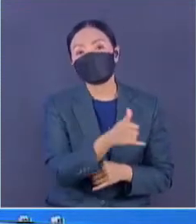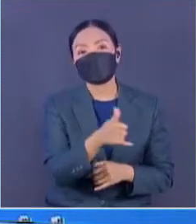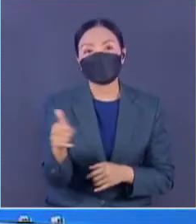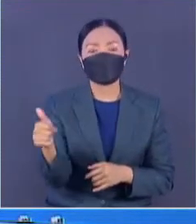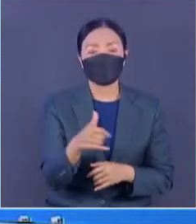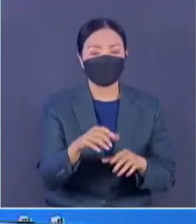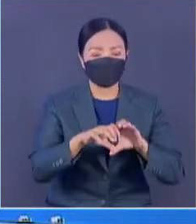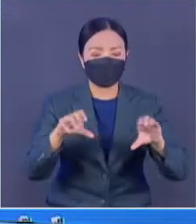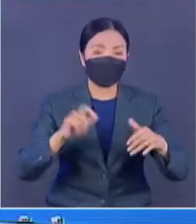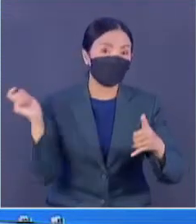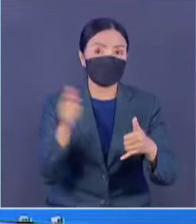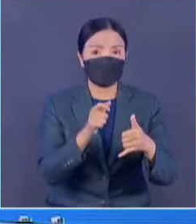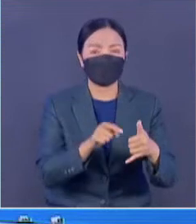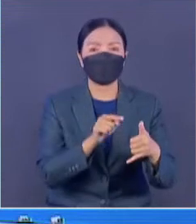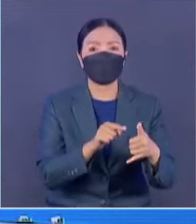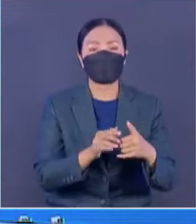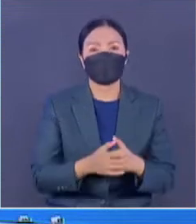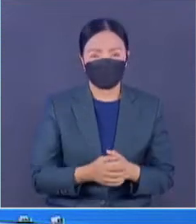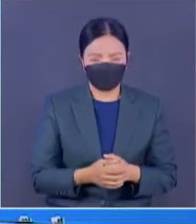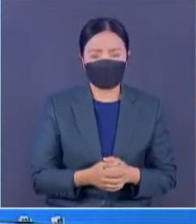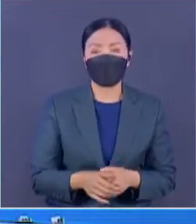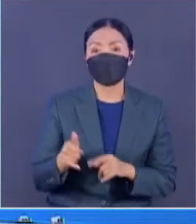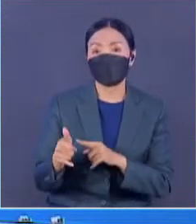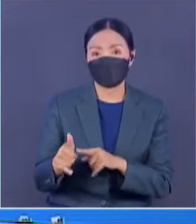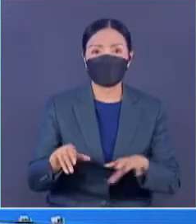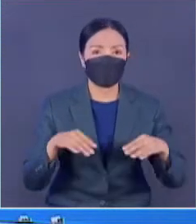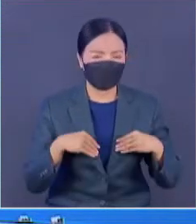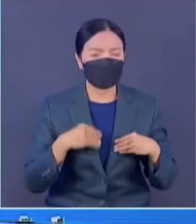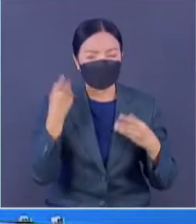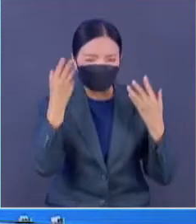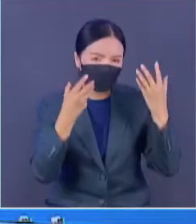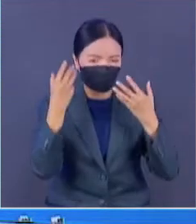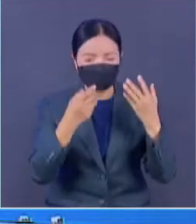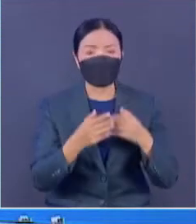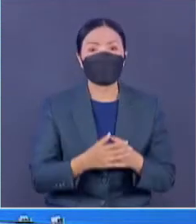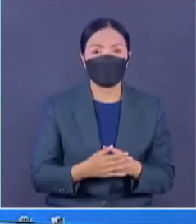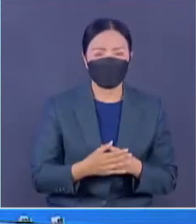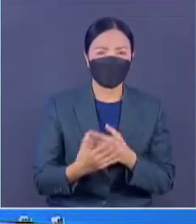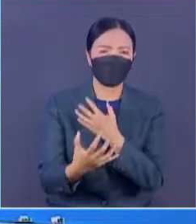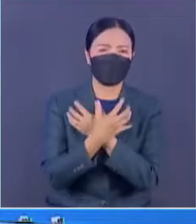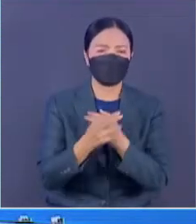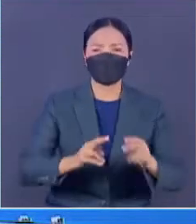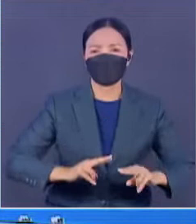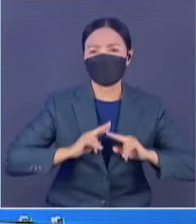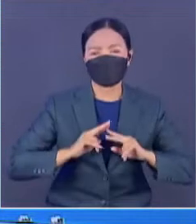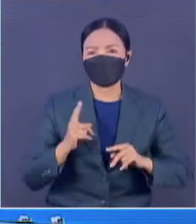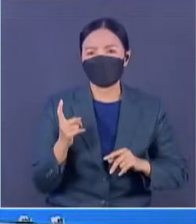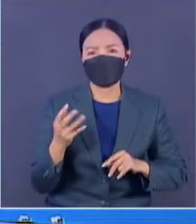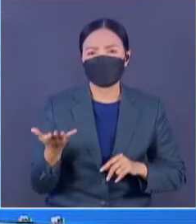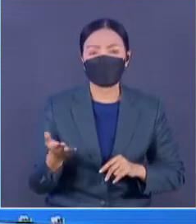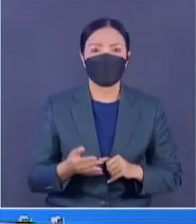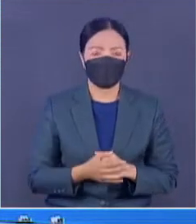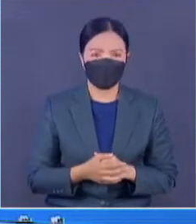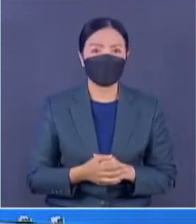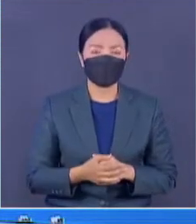สะพานลอยคนข้ามนะคะเจ้าตัวเนี่ยรับสารภาพบอกว่าที่ทำไปเพราะเมาไม่สามารถควบคุมตัวเองได้หลังจาก